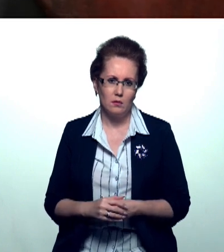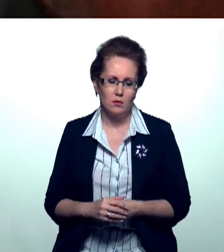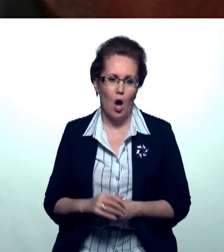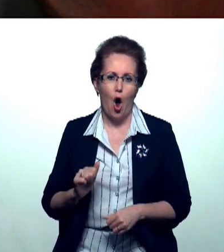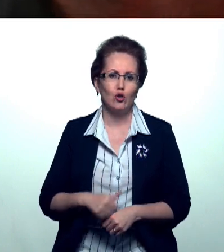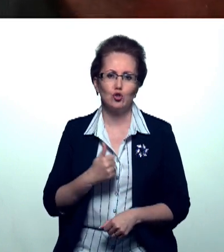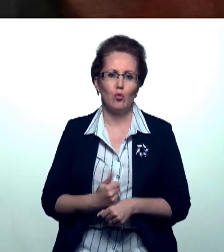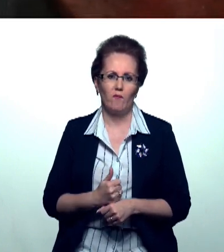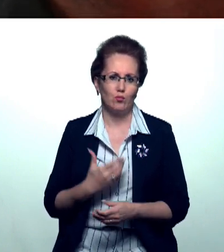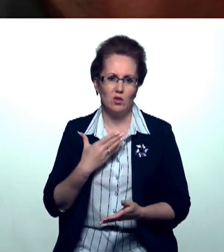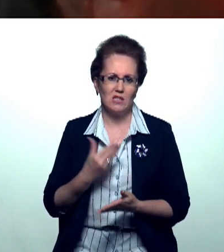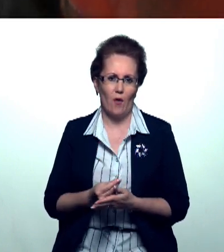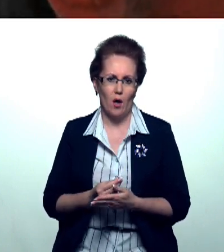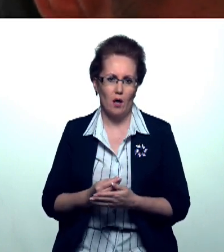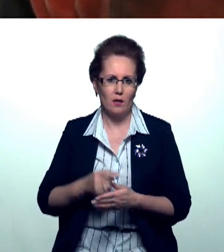основу своей религии